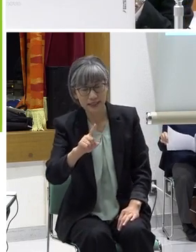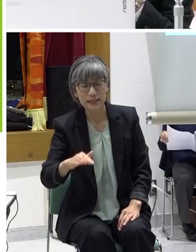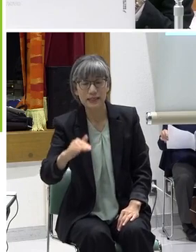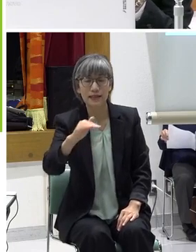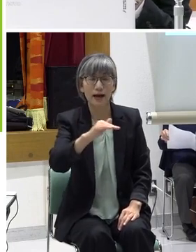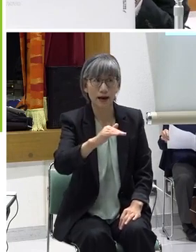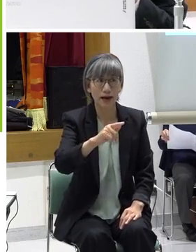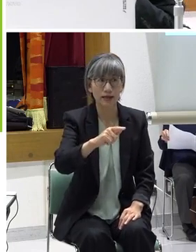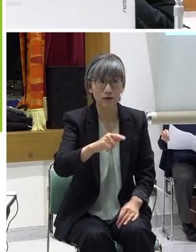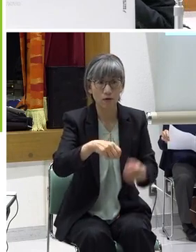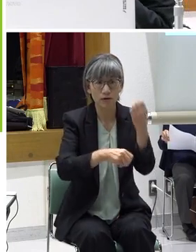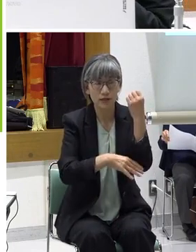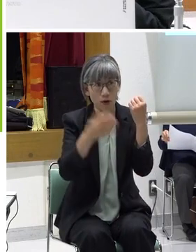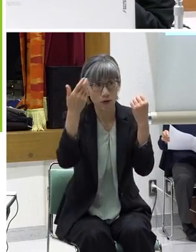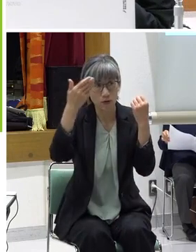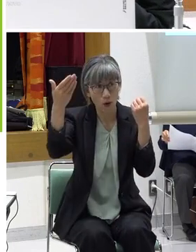の